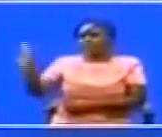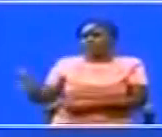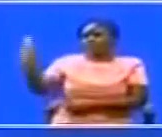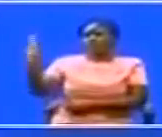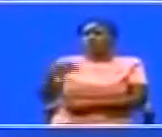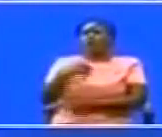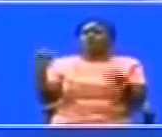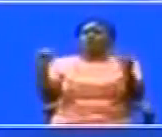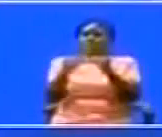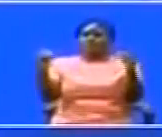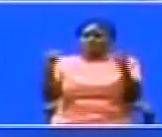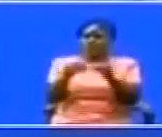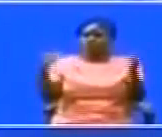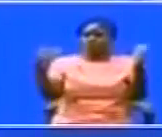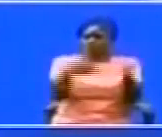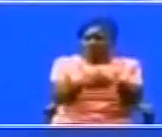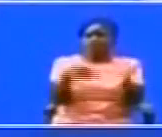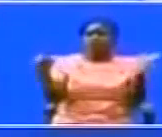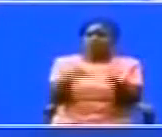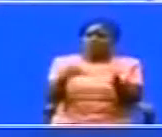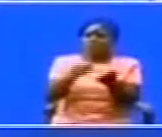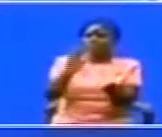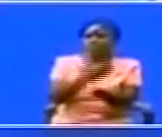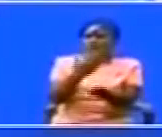kuandaa mikutano ya amani kukomesha uhasama baina ya